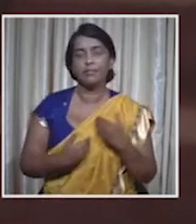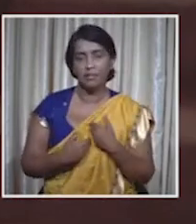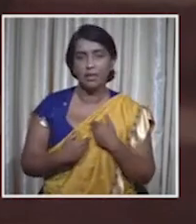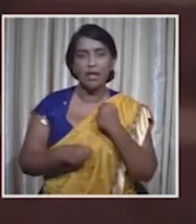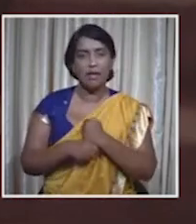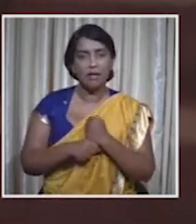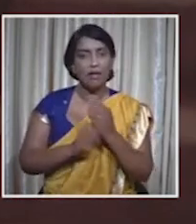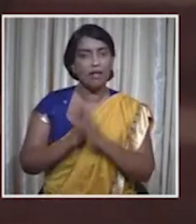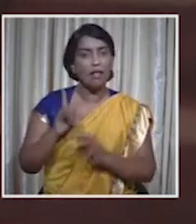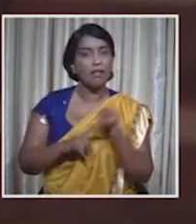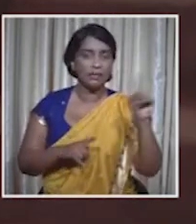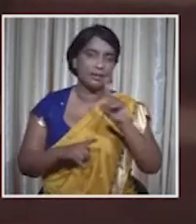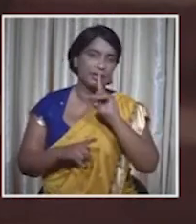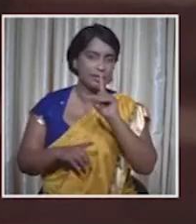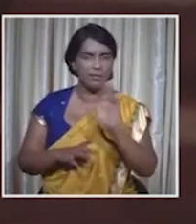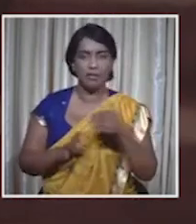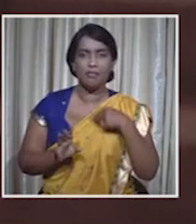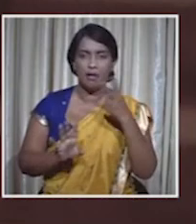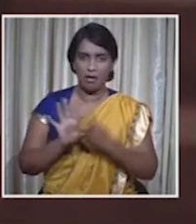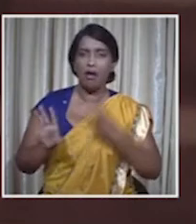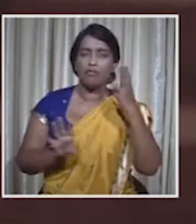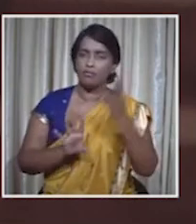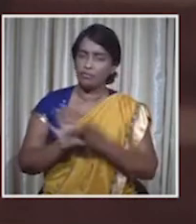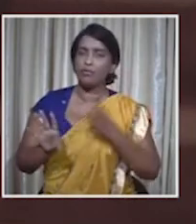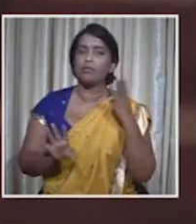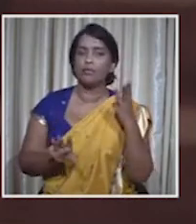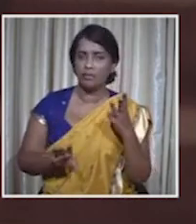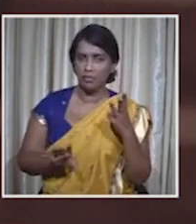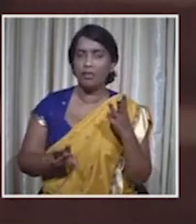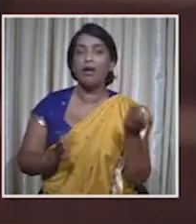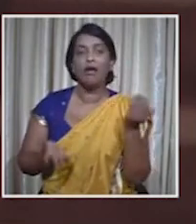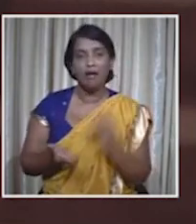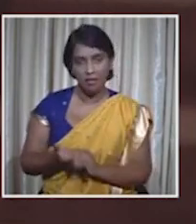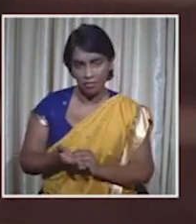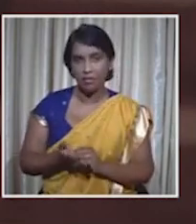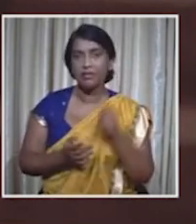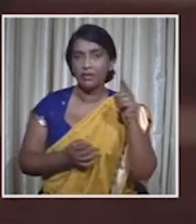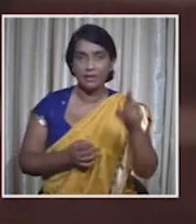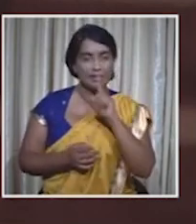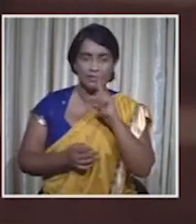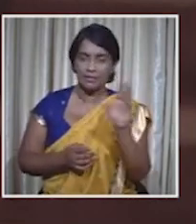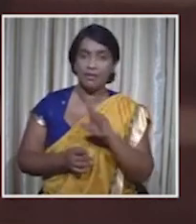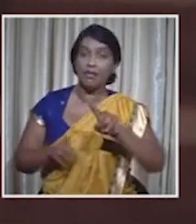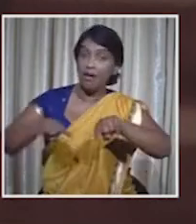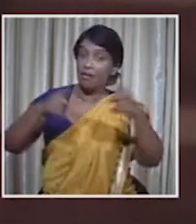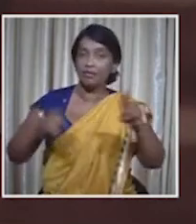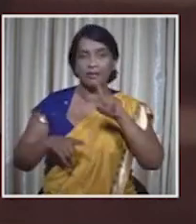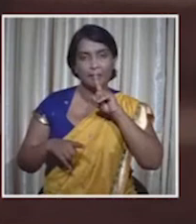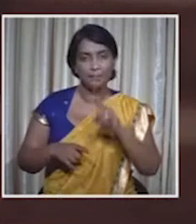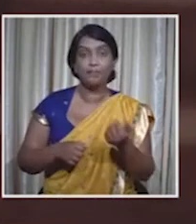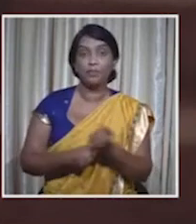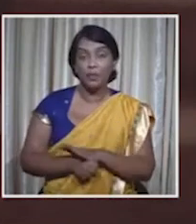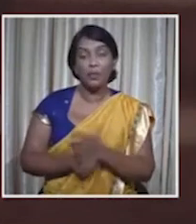කියලා. අපි ගායන්ත කරුණාතිලක මන්ත්‍රීතුමා එහෙම කියන්නේ නැති වෙයි. අපිට තව අවුරුදු දෙකකින් හරි තුනකින් හරි ආයි ඔබතුමා එහෙම කියන්නේ නැහැ. අනිත් අය